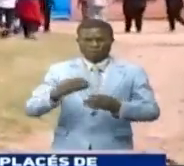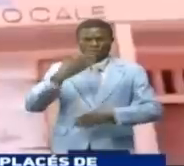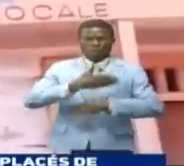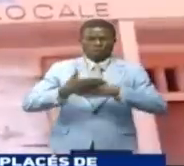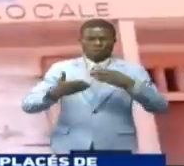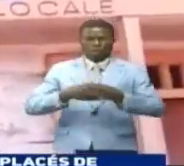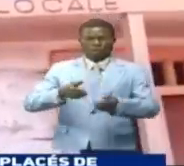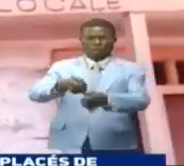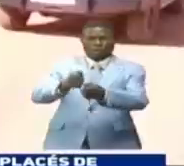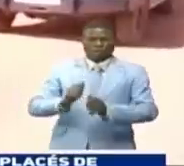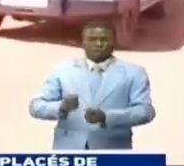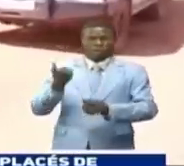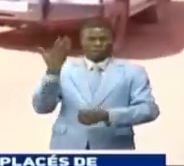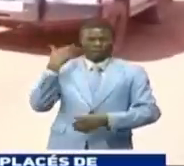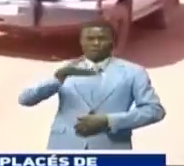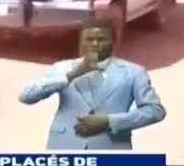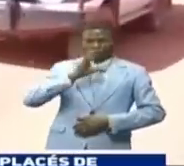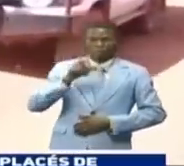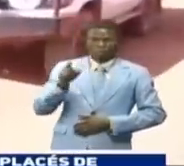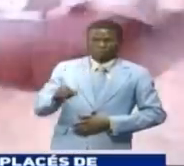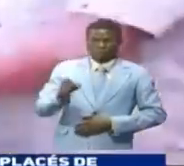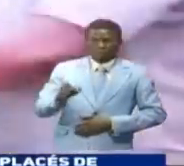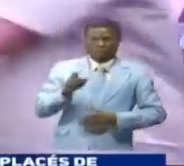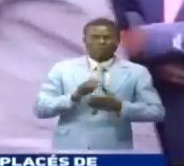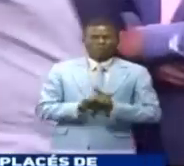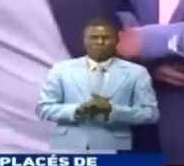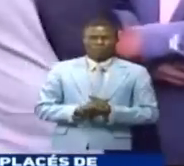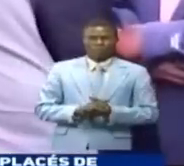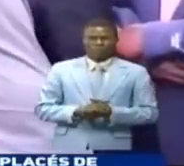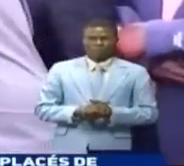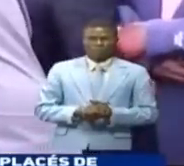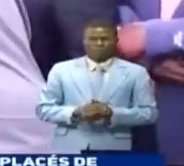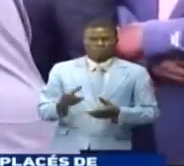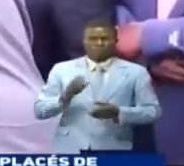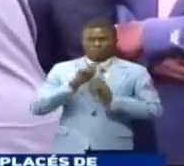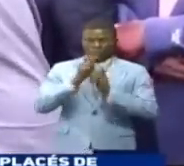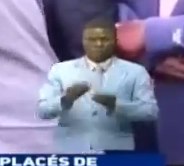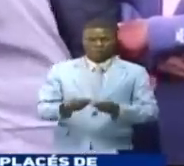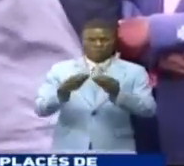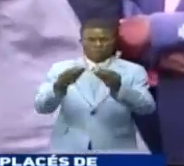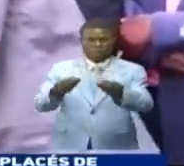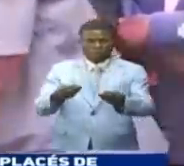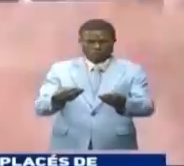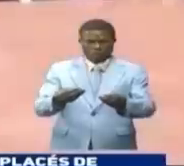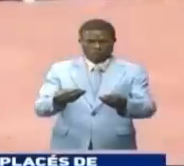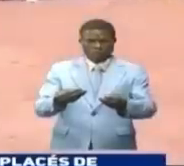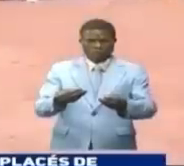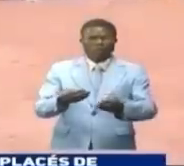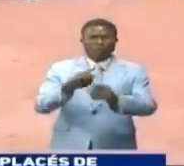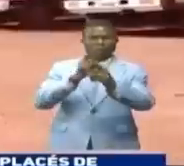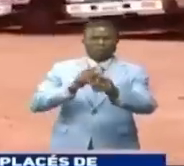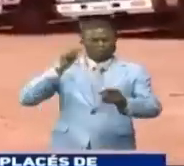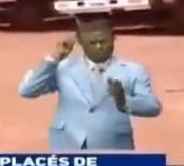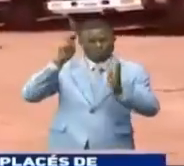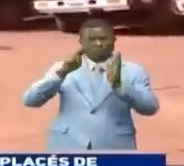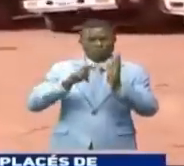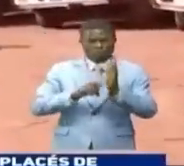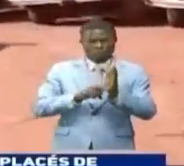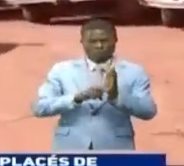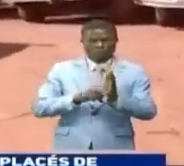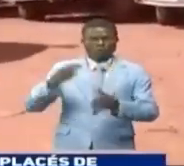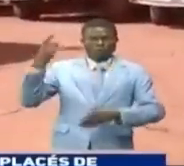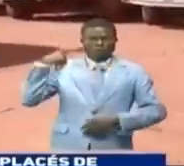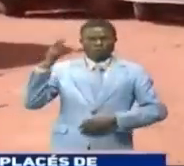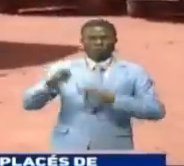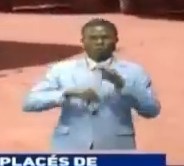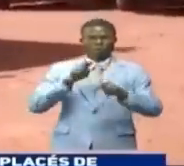à Kanyabayonga, Kaina et Kirumba, a été remis. Une assistance de la part du gouvernement et des députés